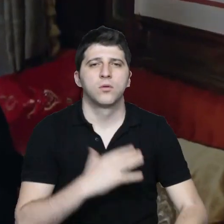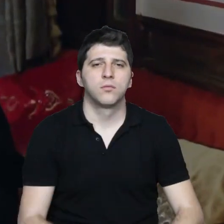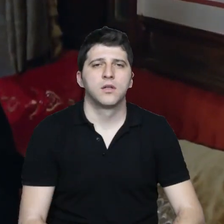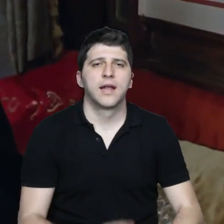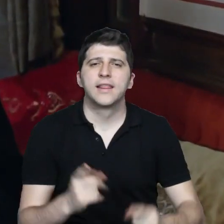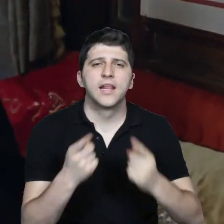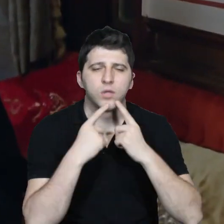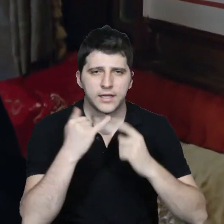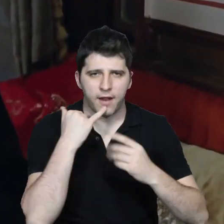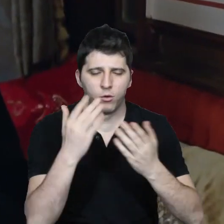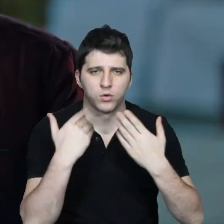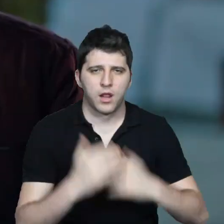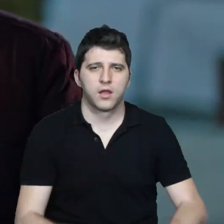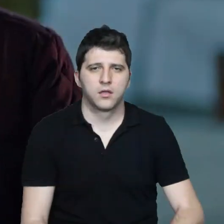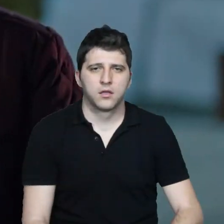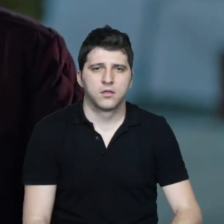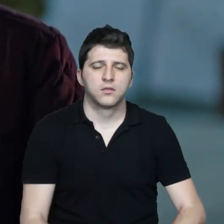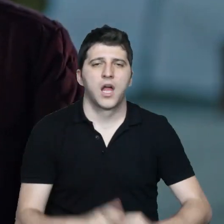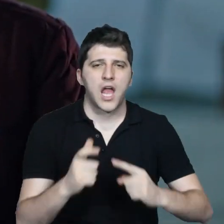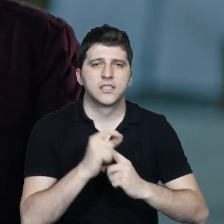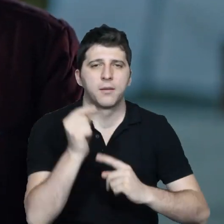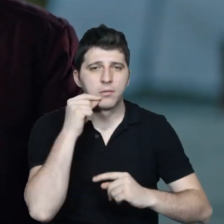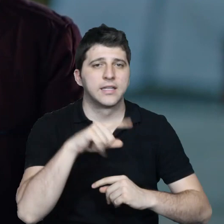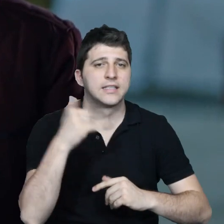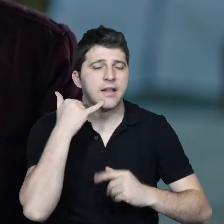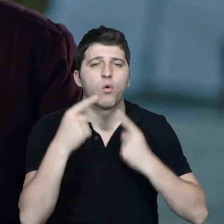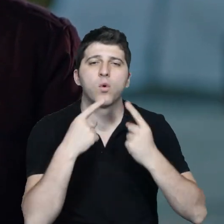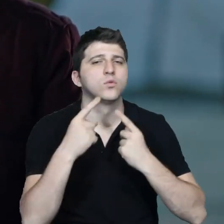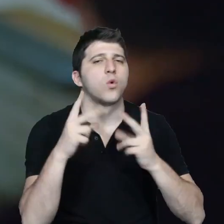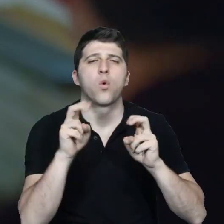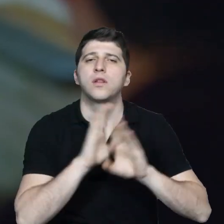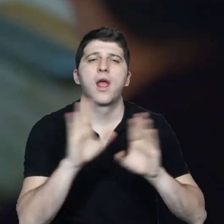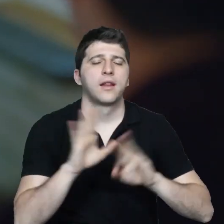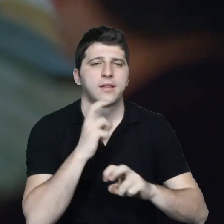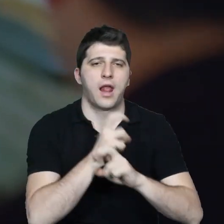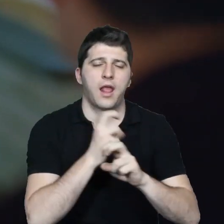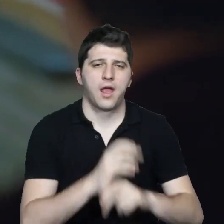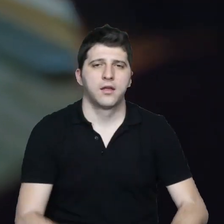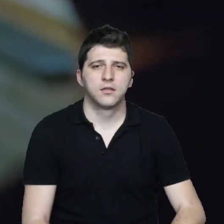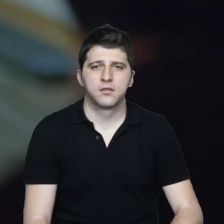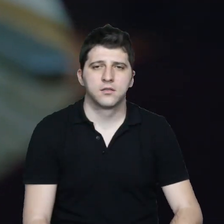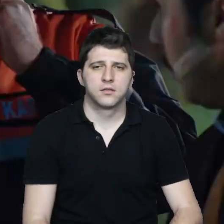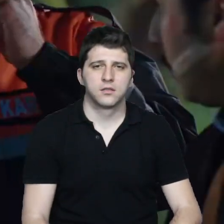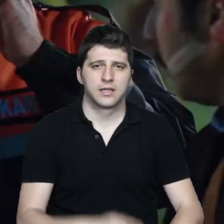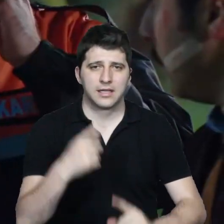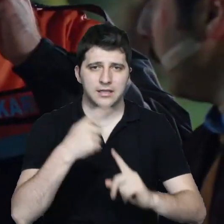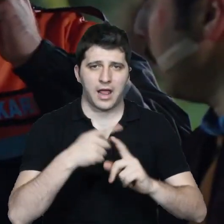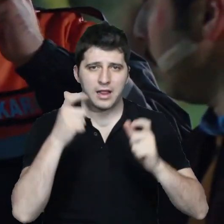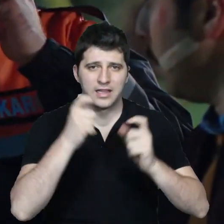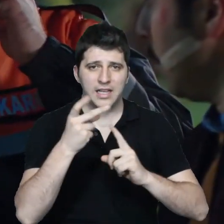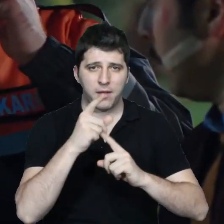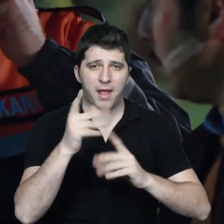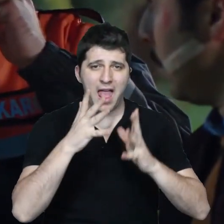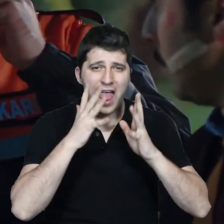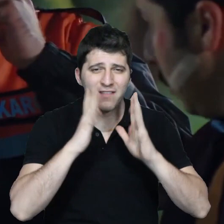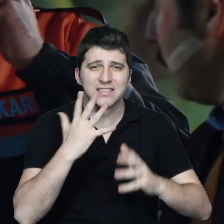Ne söyleyeceksen telefonda söyle. Ejder Bey, bunlar telefonda konuşulacak konular değil. Bu Taraklı'da İbrahim'den en